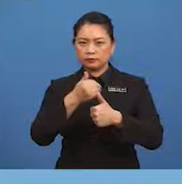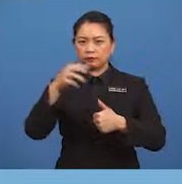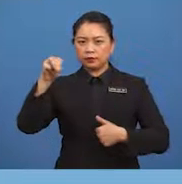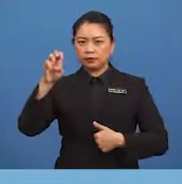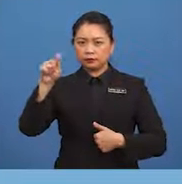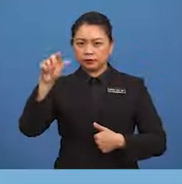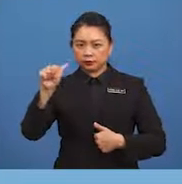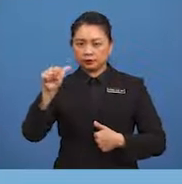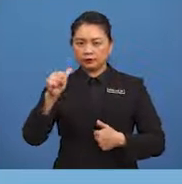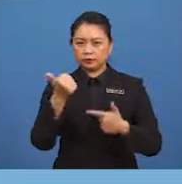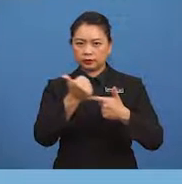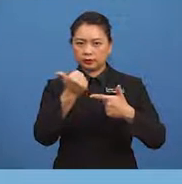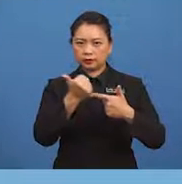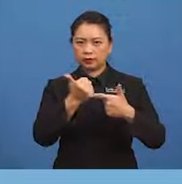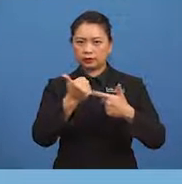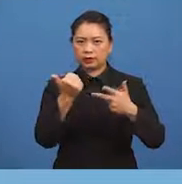metafasa,